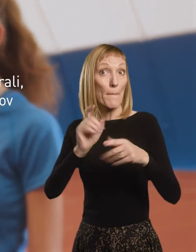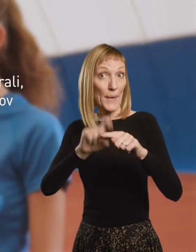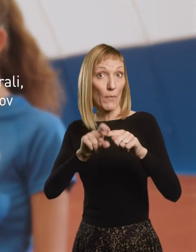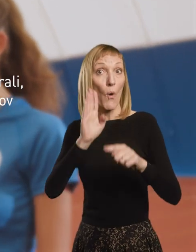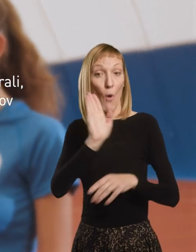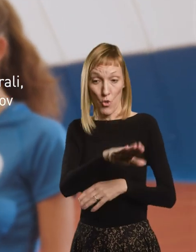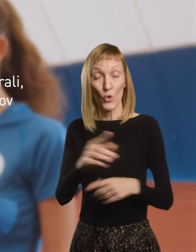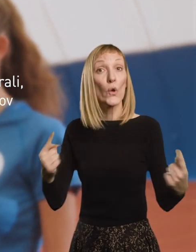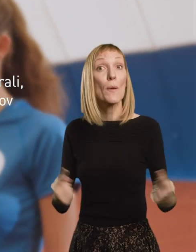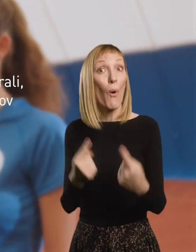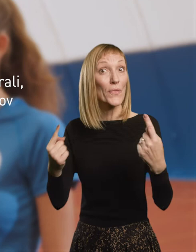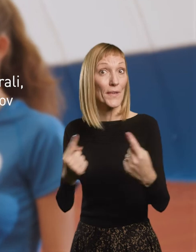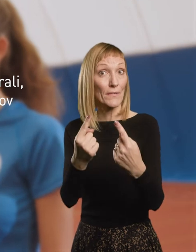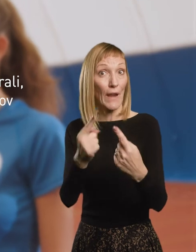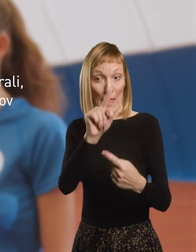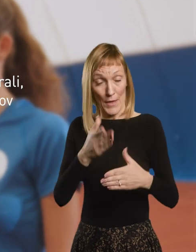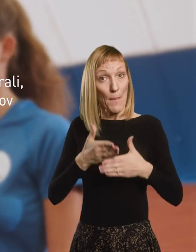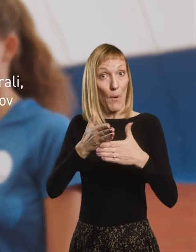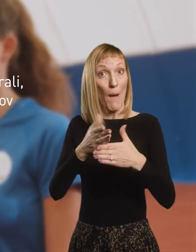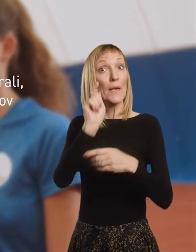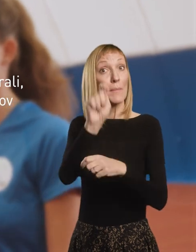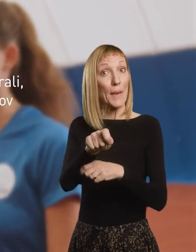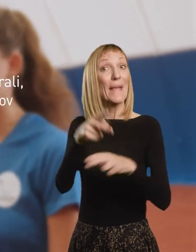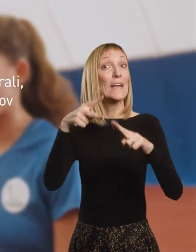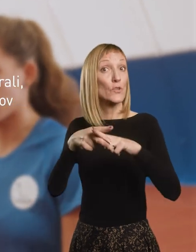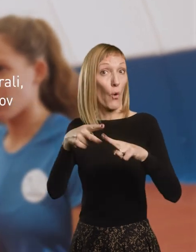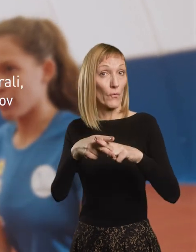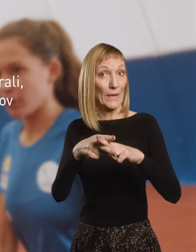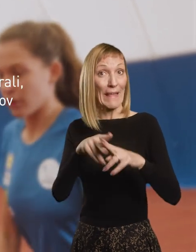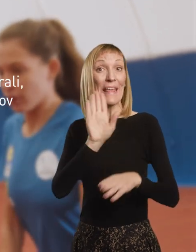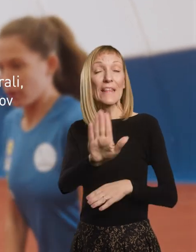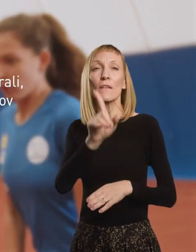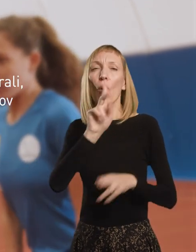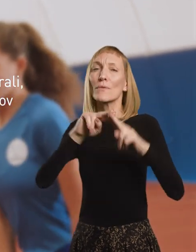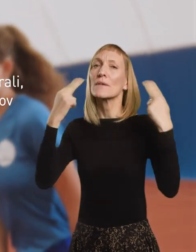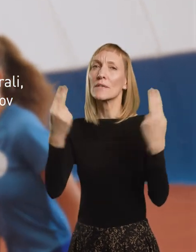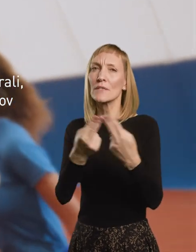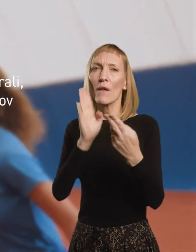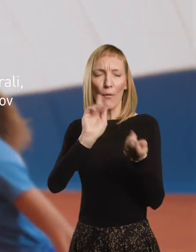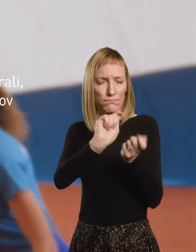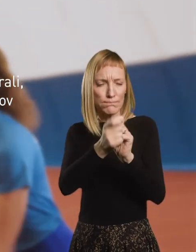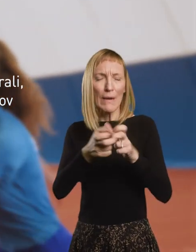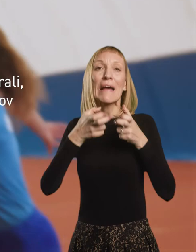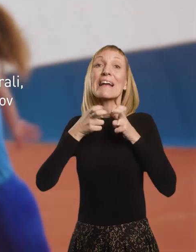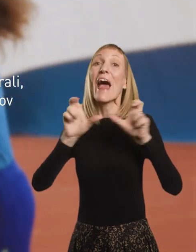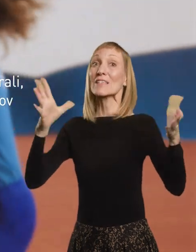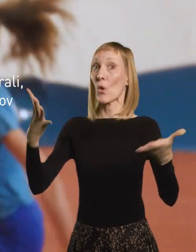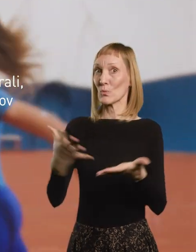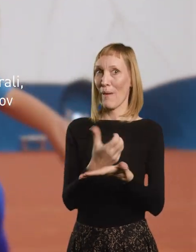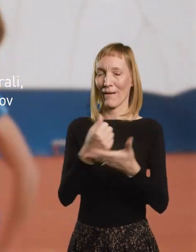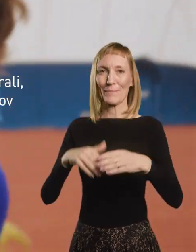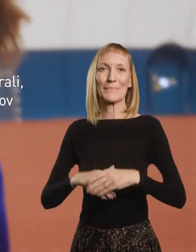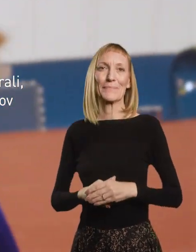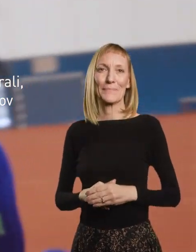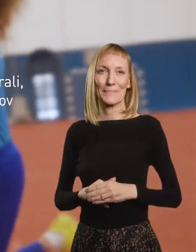Novi učni pripomočki bodo otroke motivirali, jim pomagali premostiti ovire ter v njihov tihi svet pripeljali